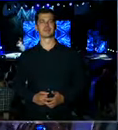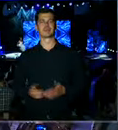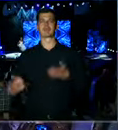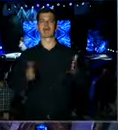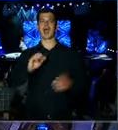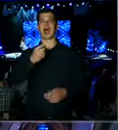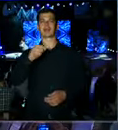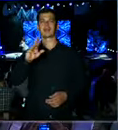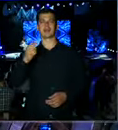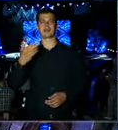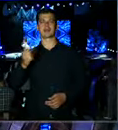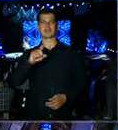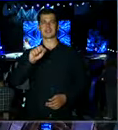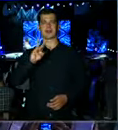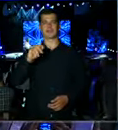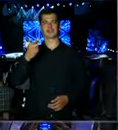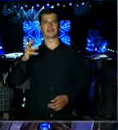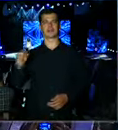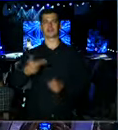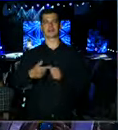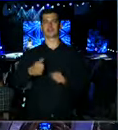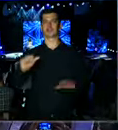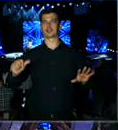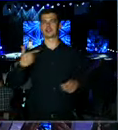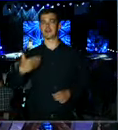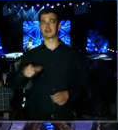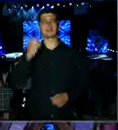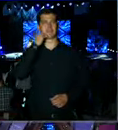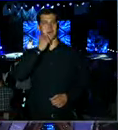Adrianna Zawadzińska, lat 26, Malbork.